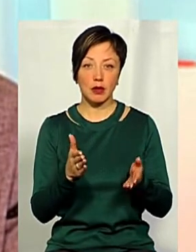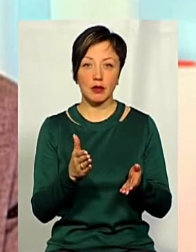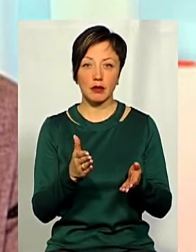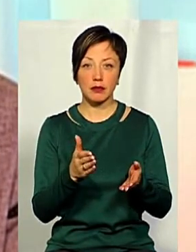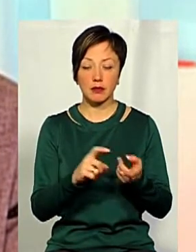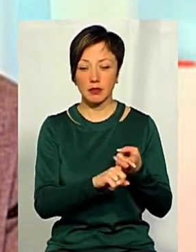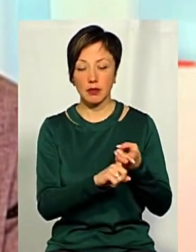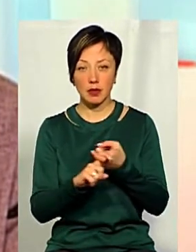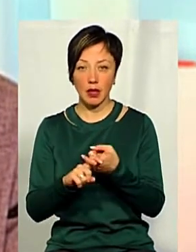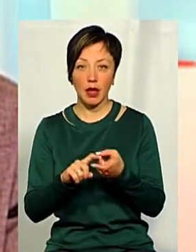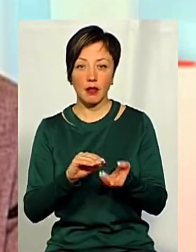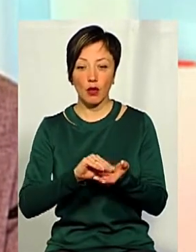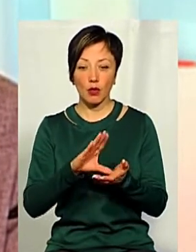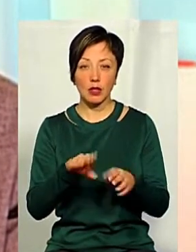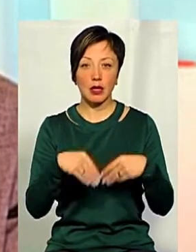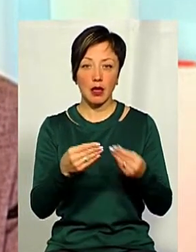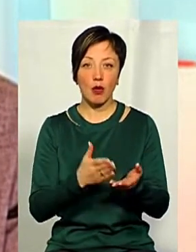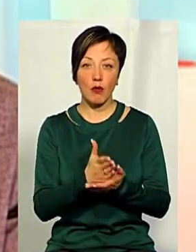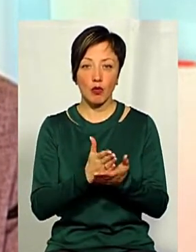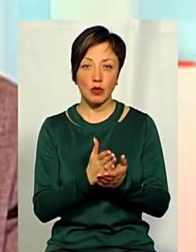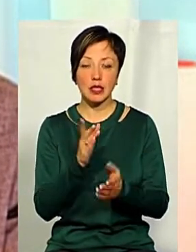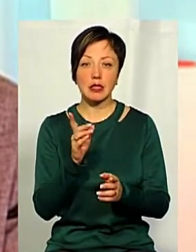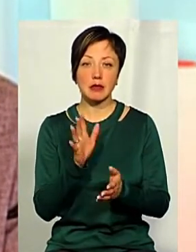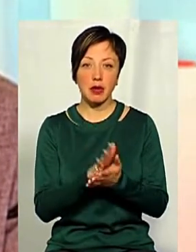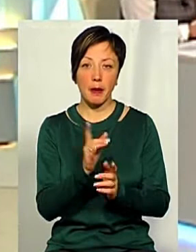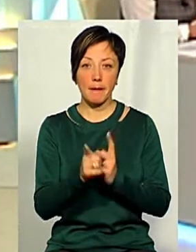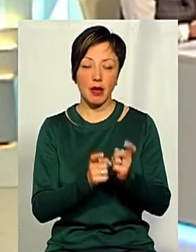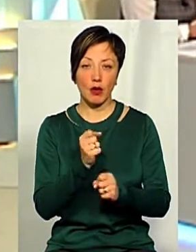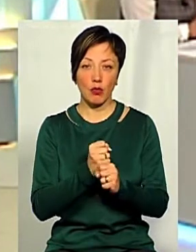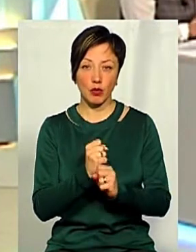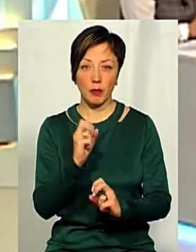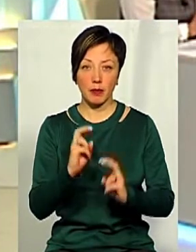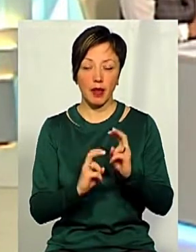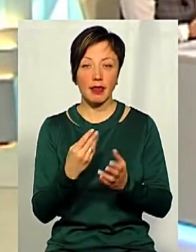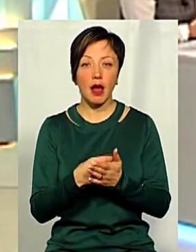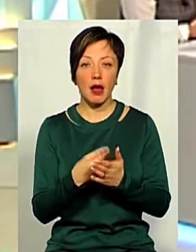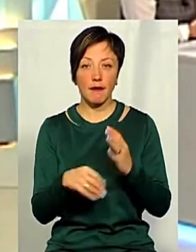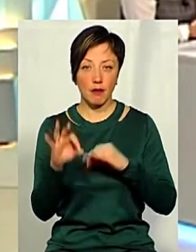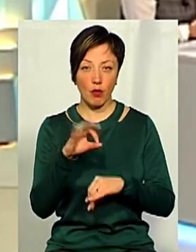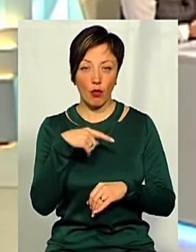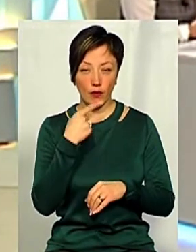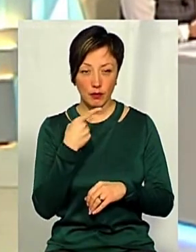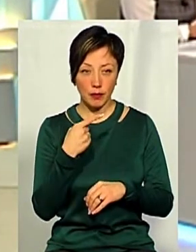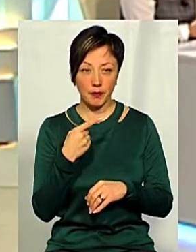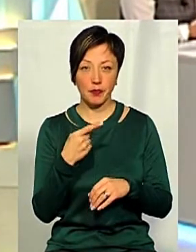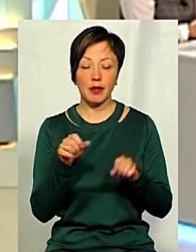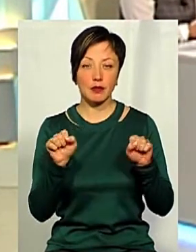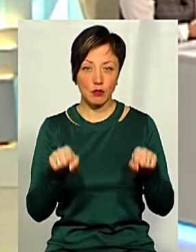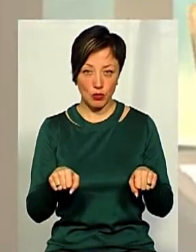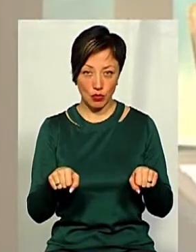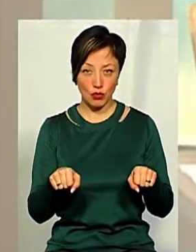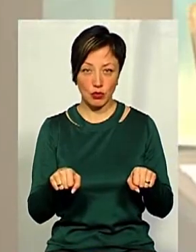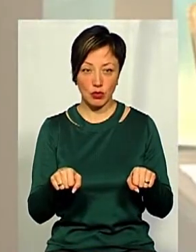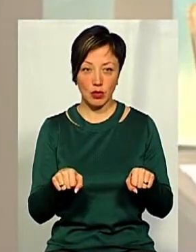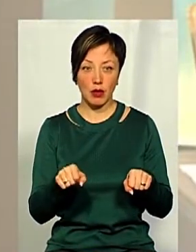на, за надання послуг самого сміттєпереробного підприємства. Тарифи, про які ми вже говорили, вони